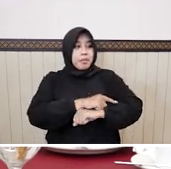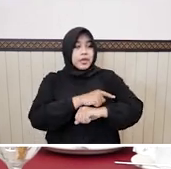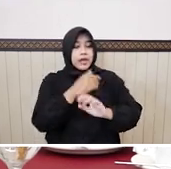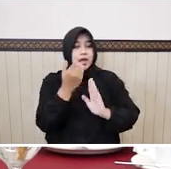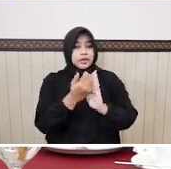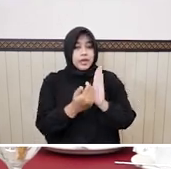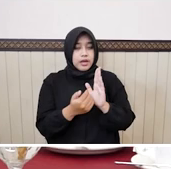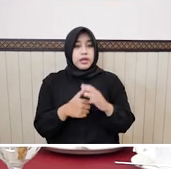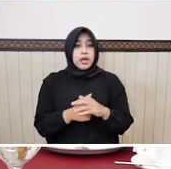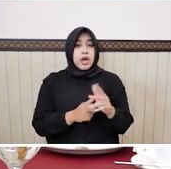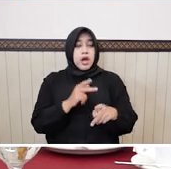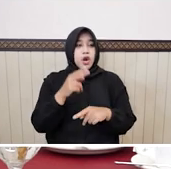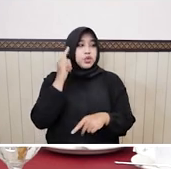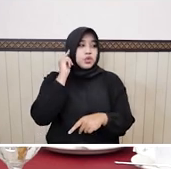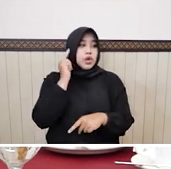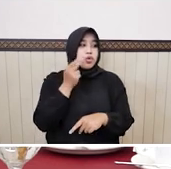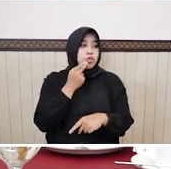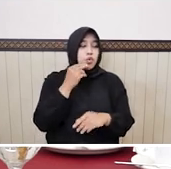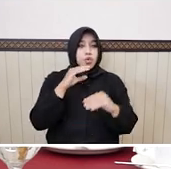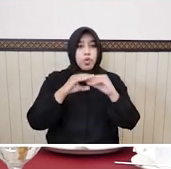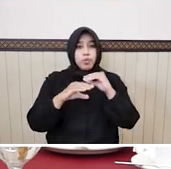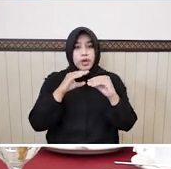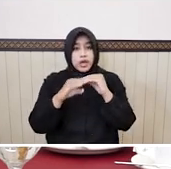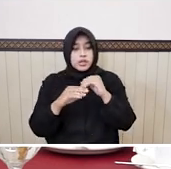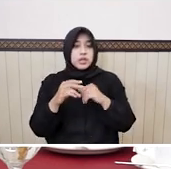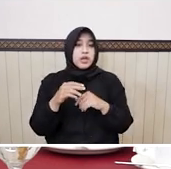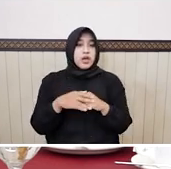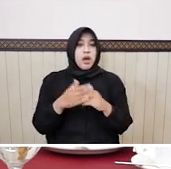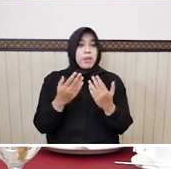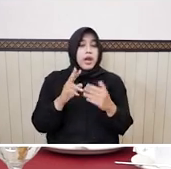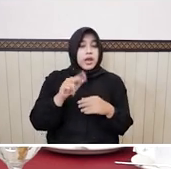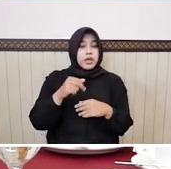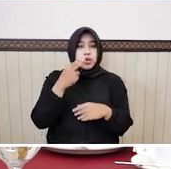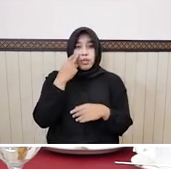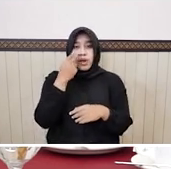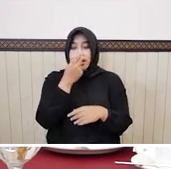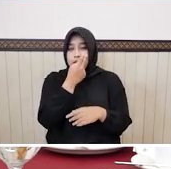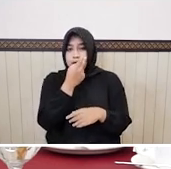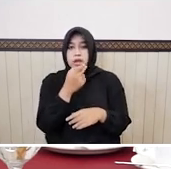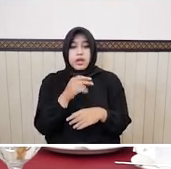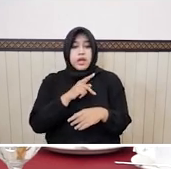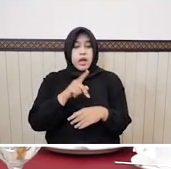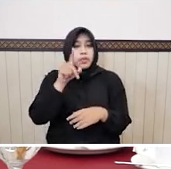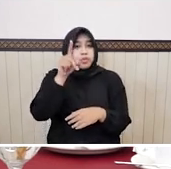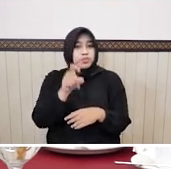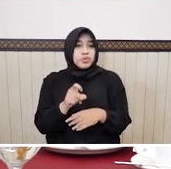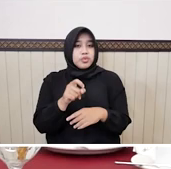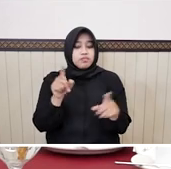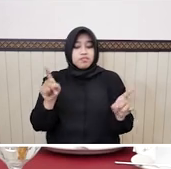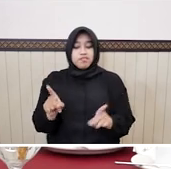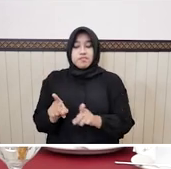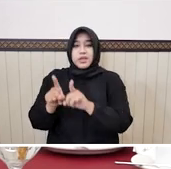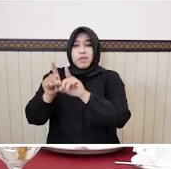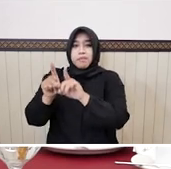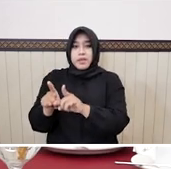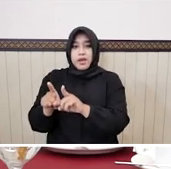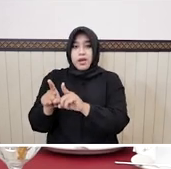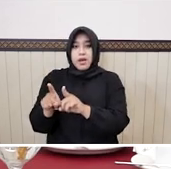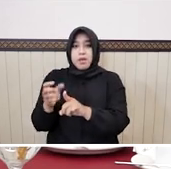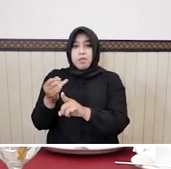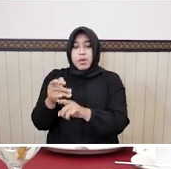menyangkut dengan tunarungu jeh komunikasi tunarungu apalagi tunanetra deh Kami Perlu pendampingan dari